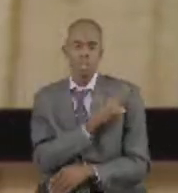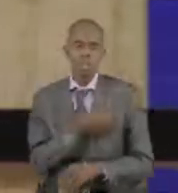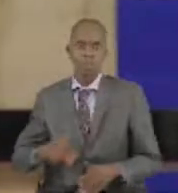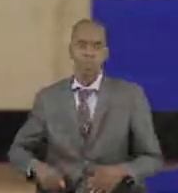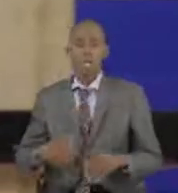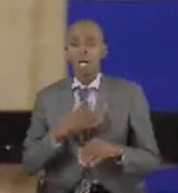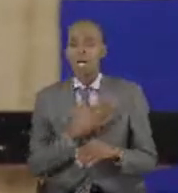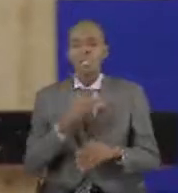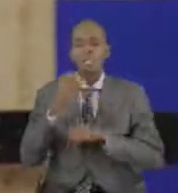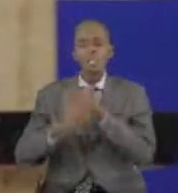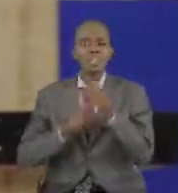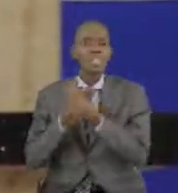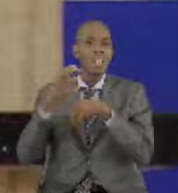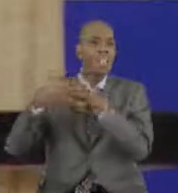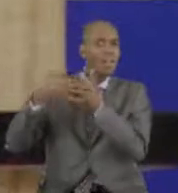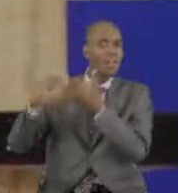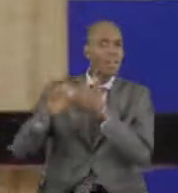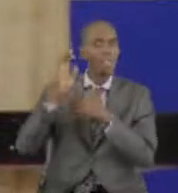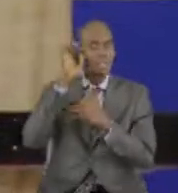le Seigneur et des années plus tard,